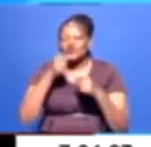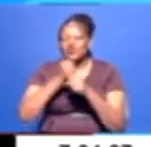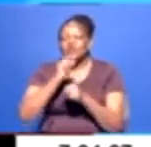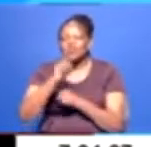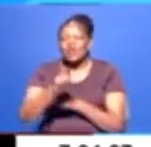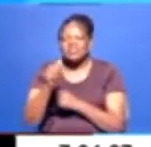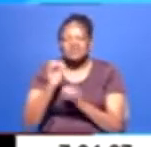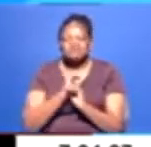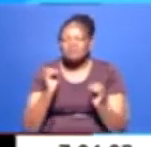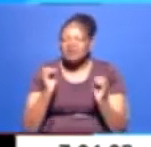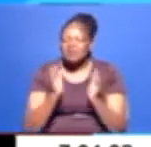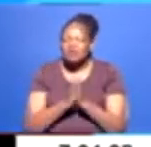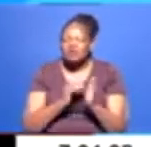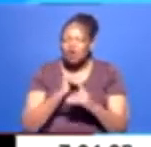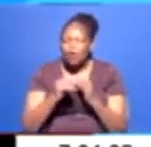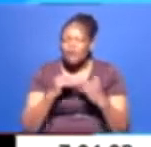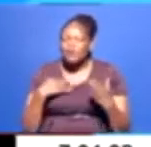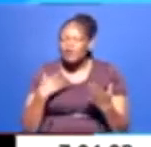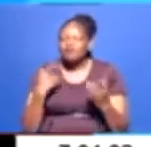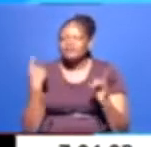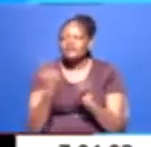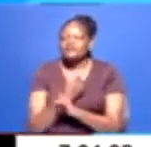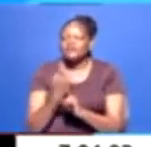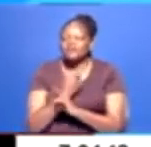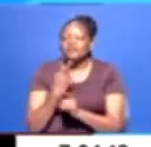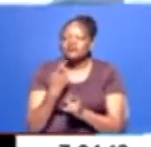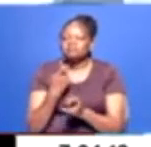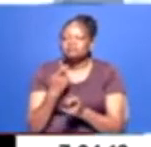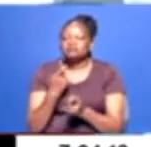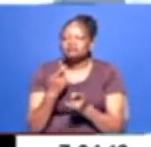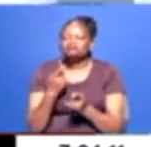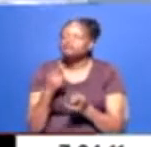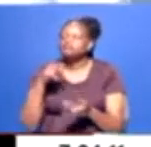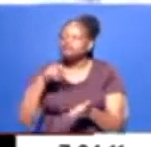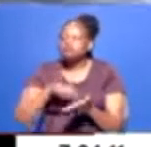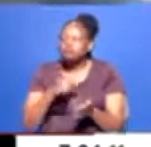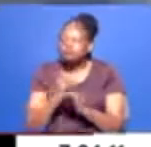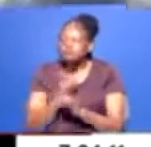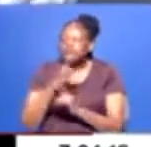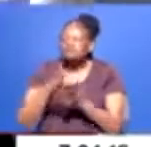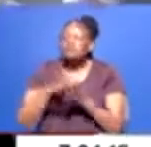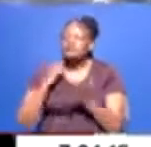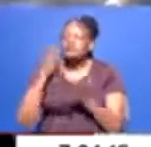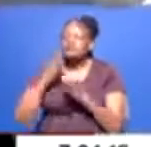hicho watagombea viti mbalimbali kwenye uchaguzi mkuu ujao.